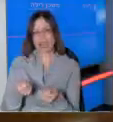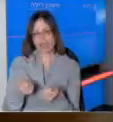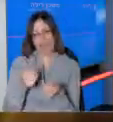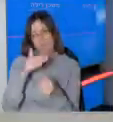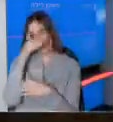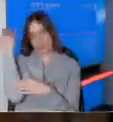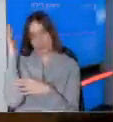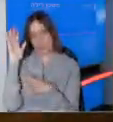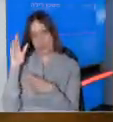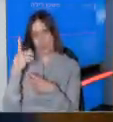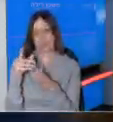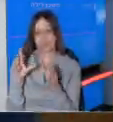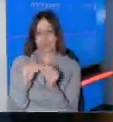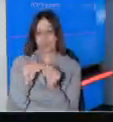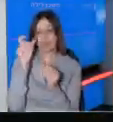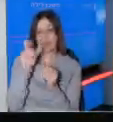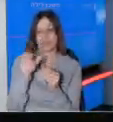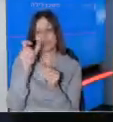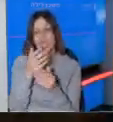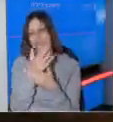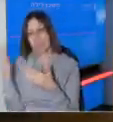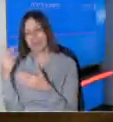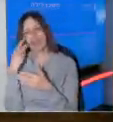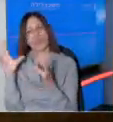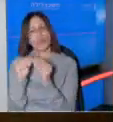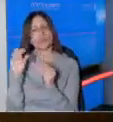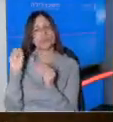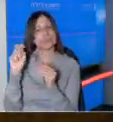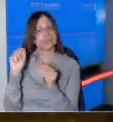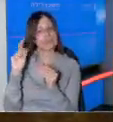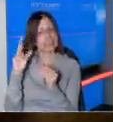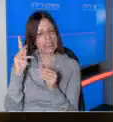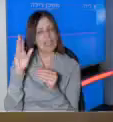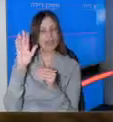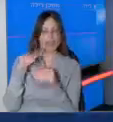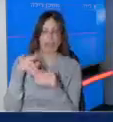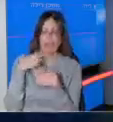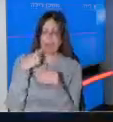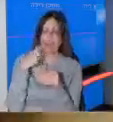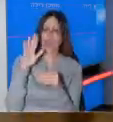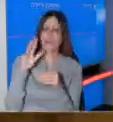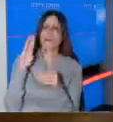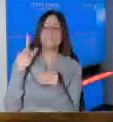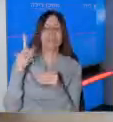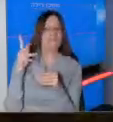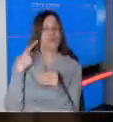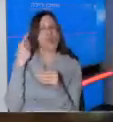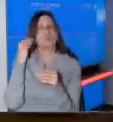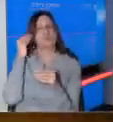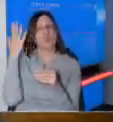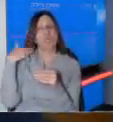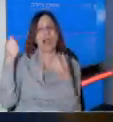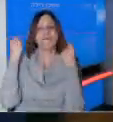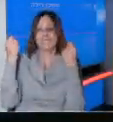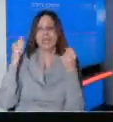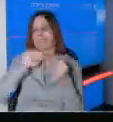יתר סביב אנשי הימין. ראינו את זה אצל סנדק, ראינו, וכנגד זה, הזכרת פה קודם את בלפור, לא זוכר שהיו הפגנות